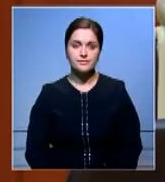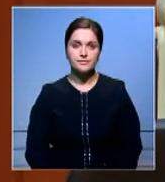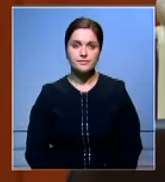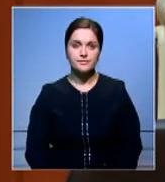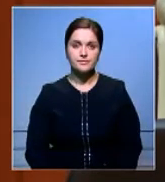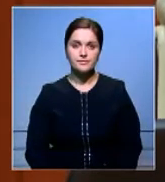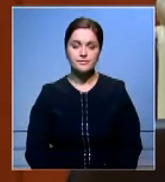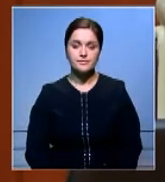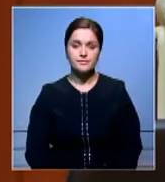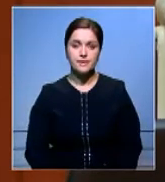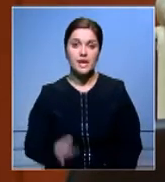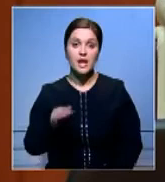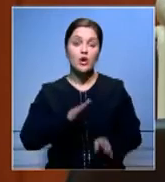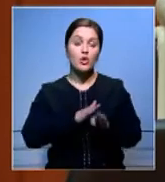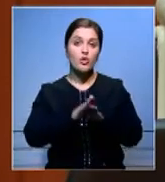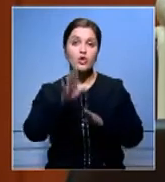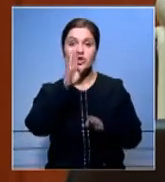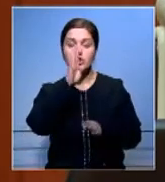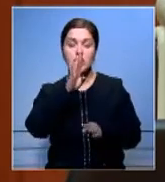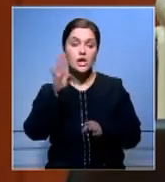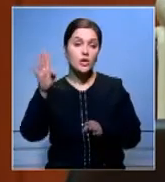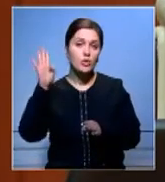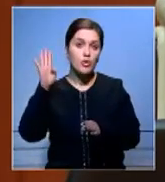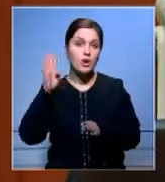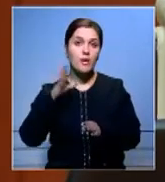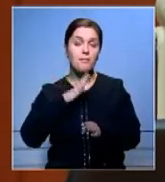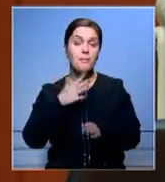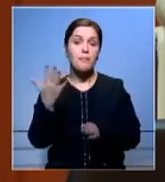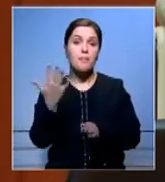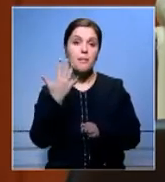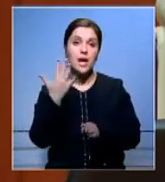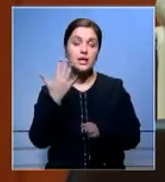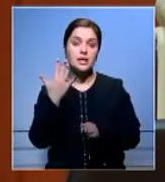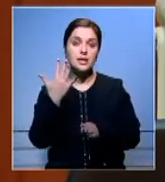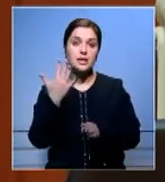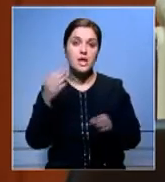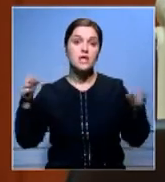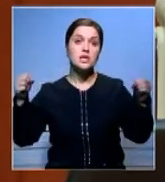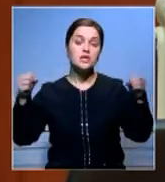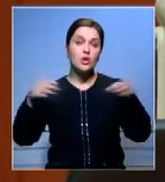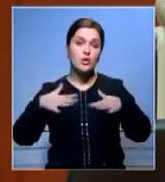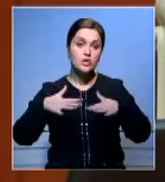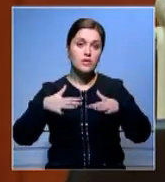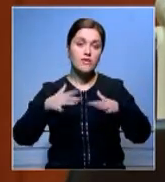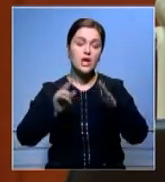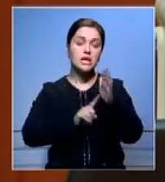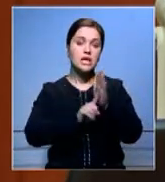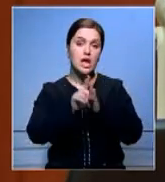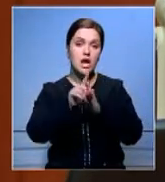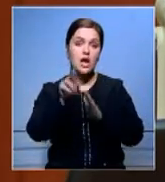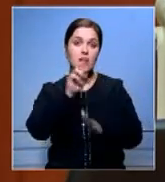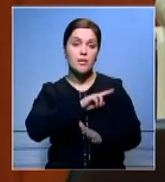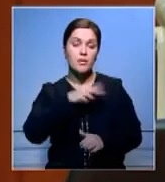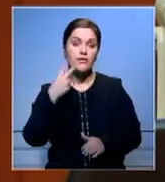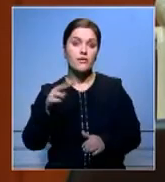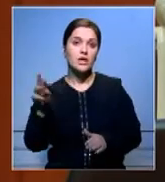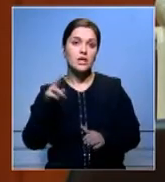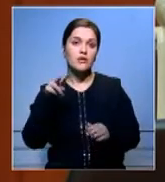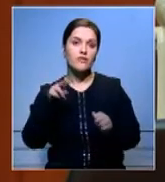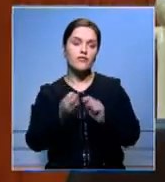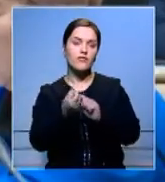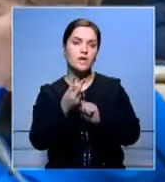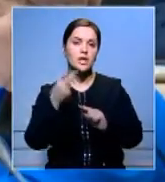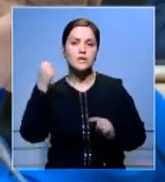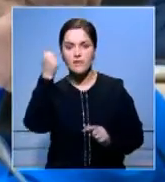датой. И ровно 4 года тому назад, когда 5-й созыв начал работать 20 января